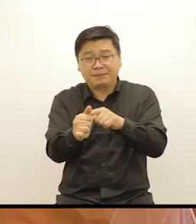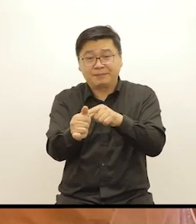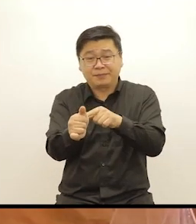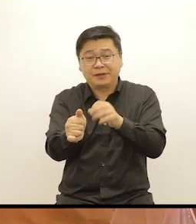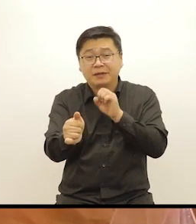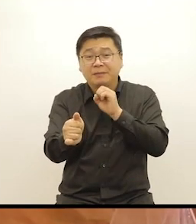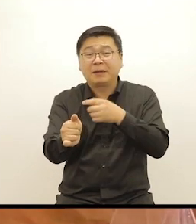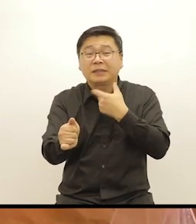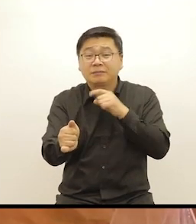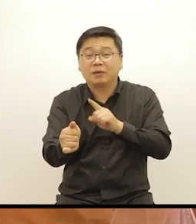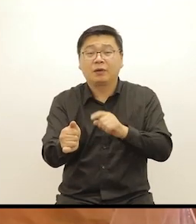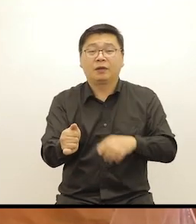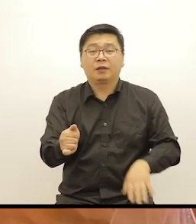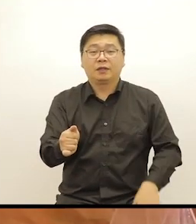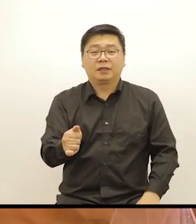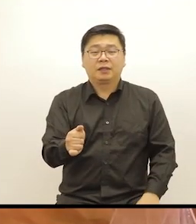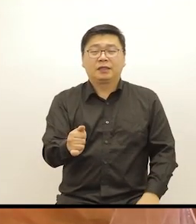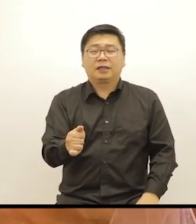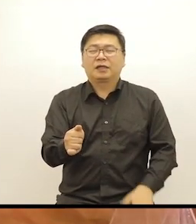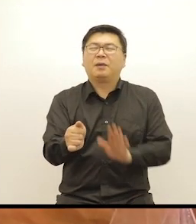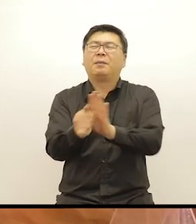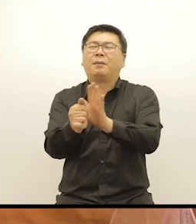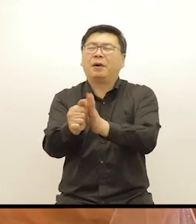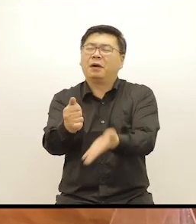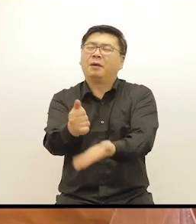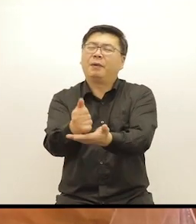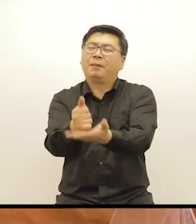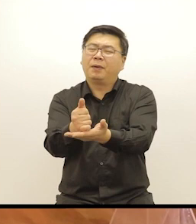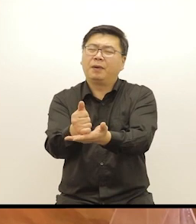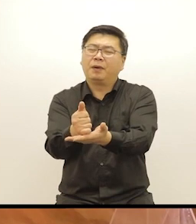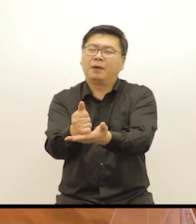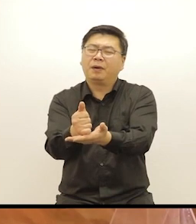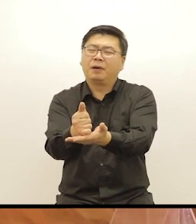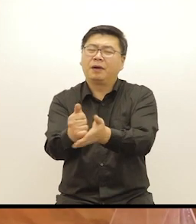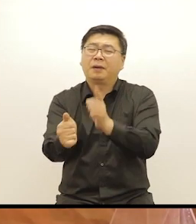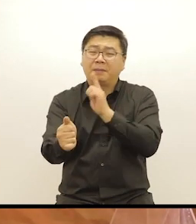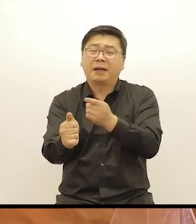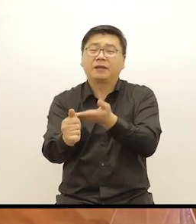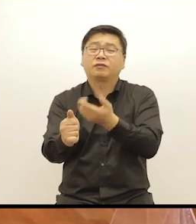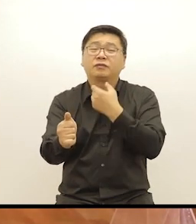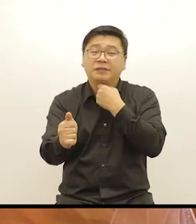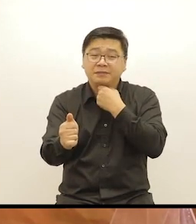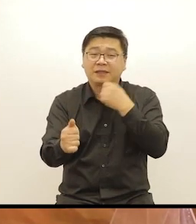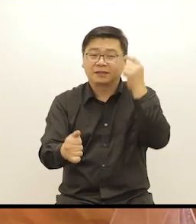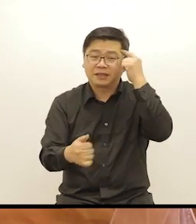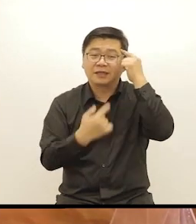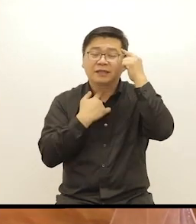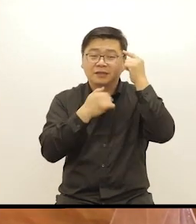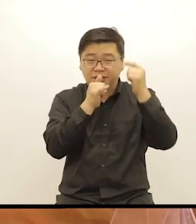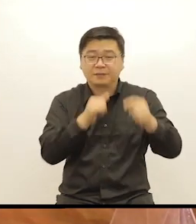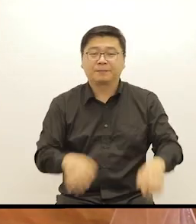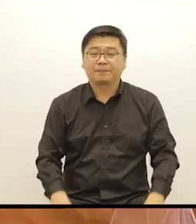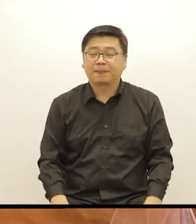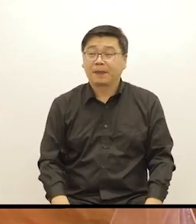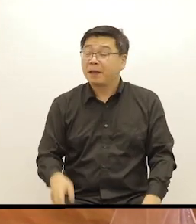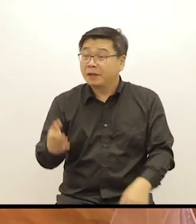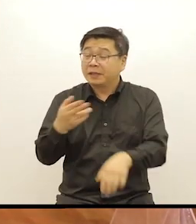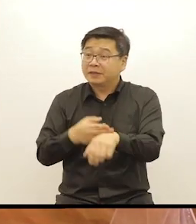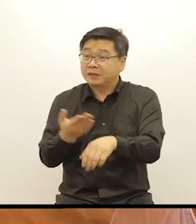그런 정말 용기 날 수 있는 말 한마디 또 아끼지 말고 꼭꼭 해줘야 되겠다. 네. 그런 생각을 했어요. 선생님 그때